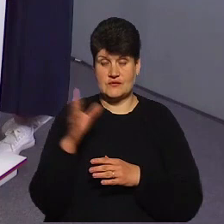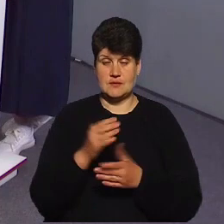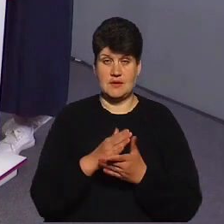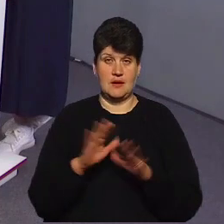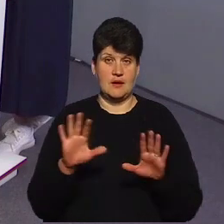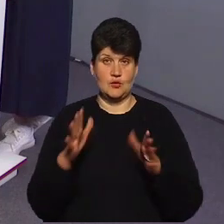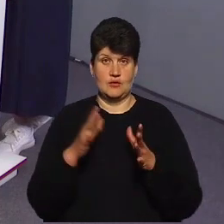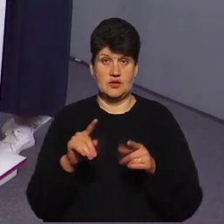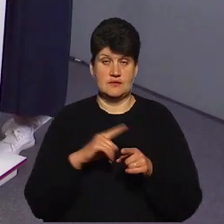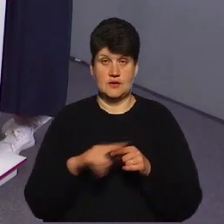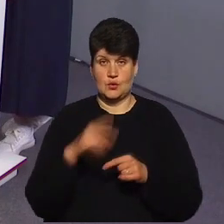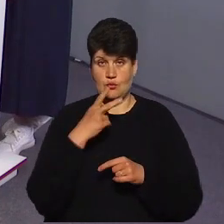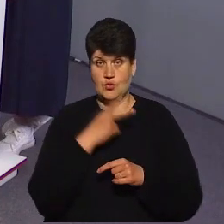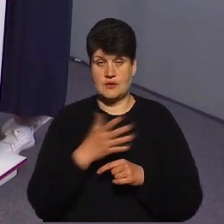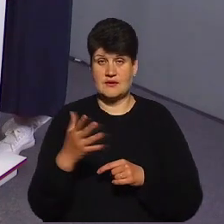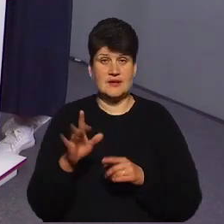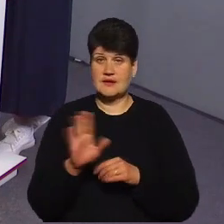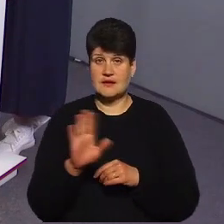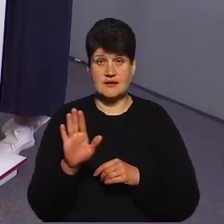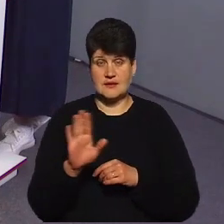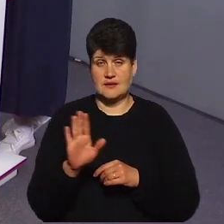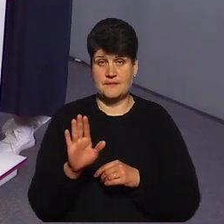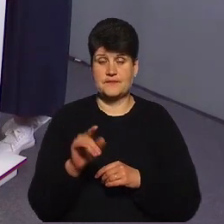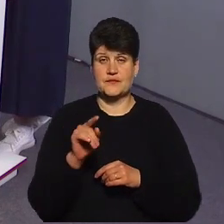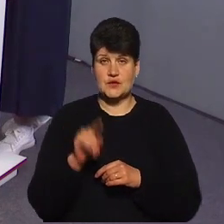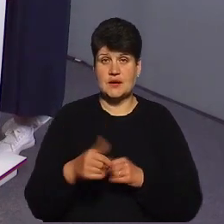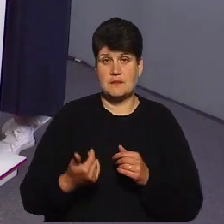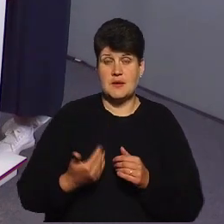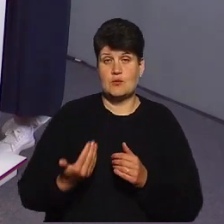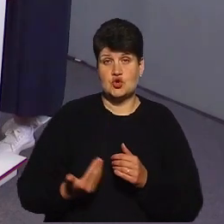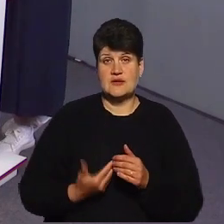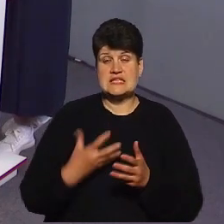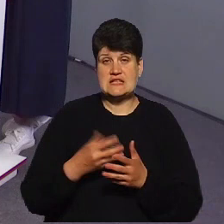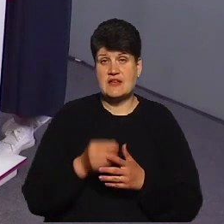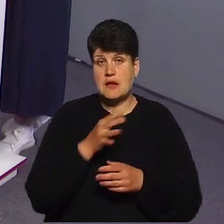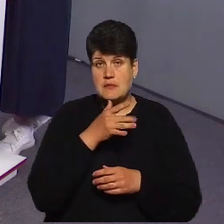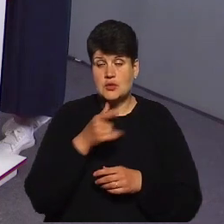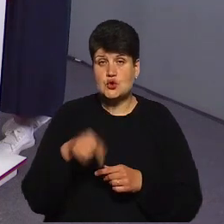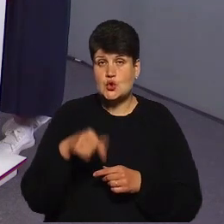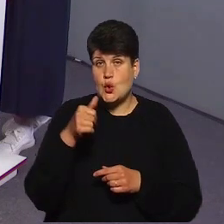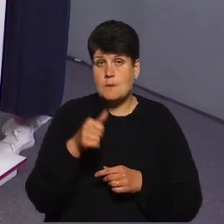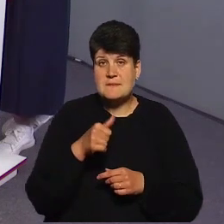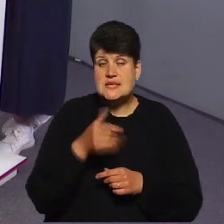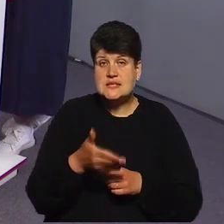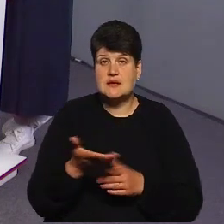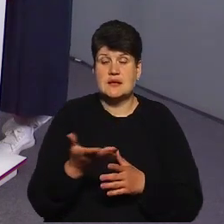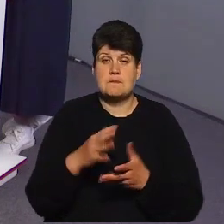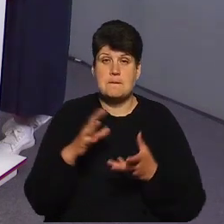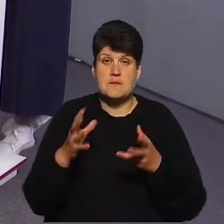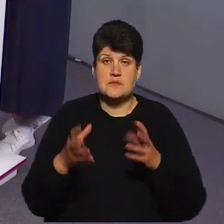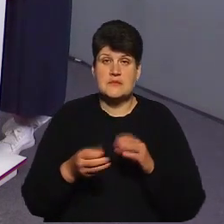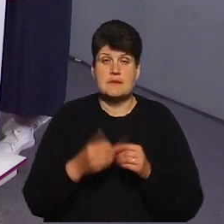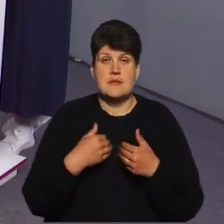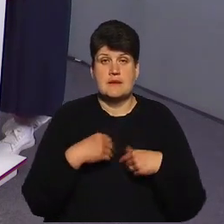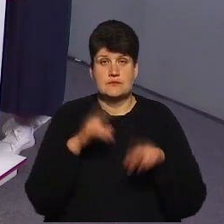аби не зав'яло? Ні, вони саме мають проживати свій період якийсь протягом цього місяця, який ми, в принципі, маємо спостерігати. Тобто